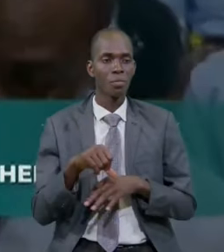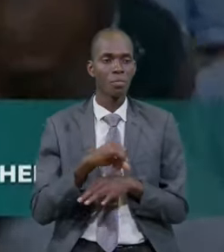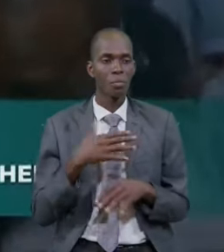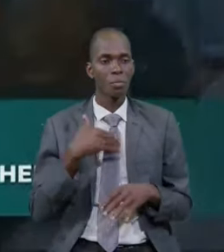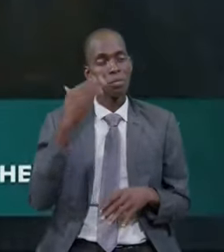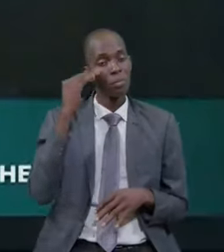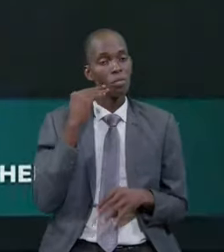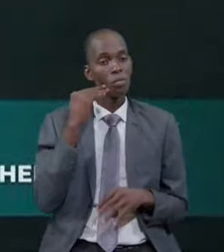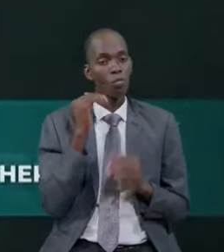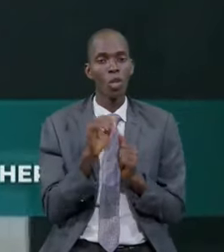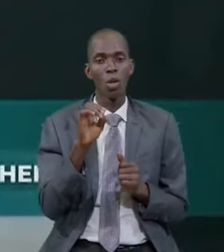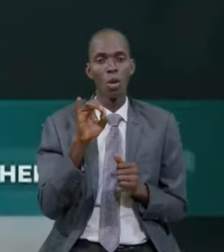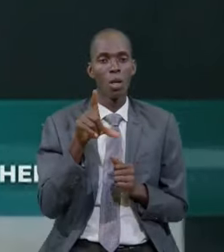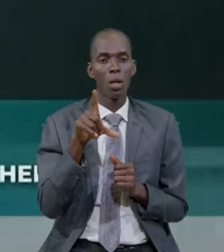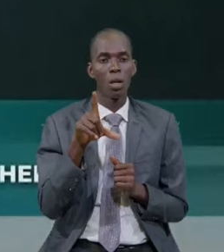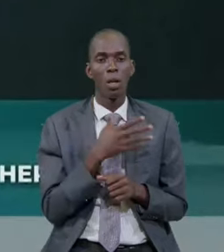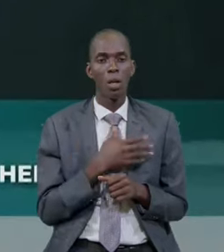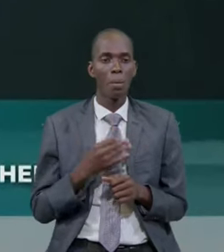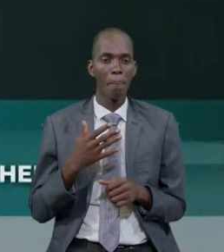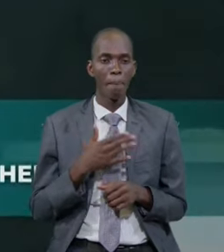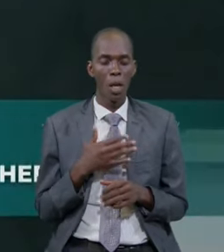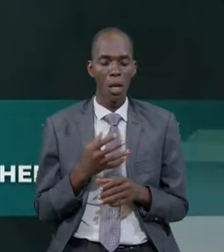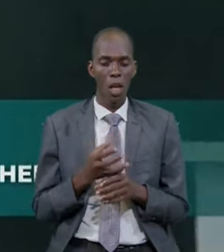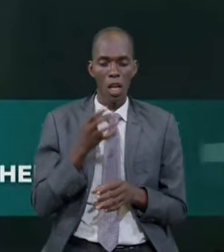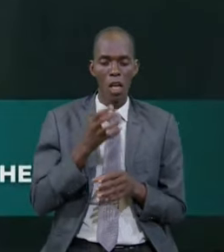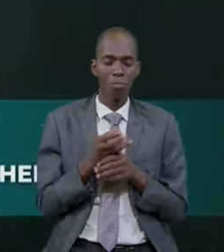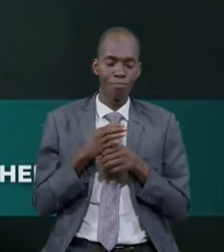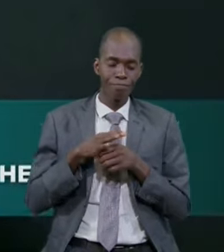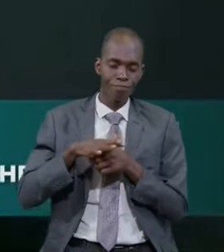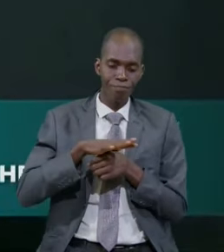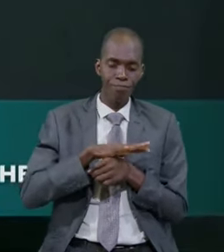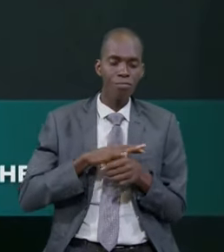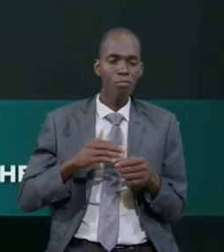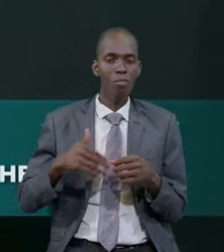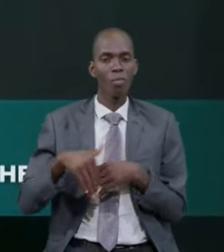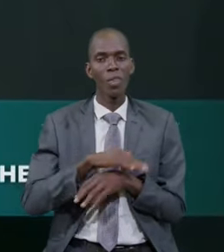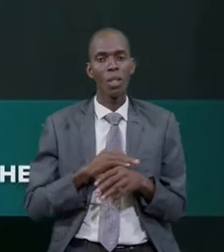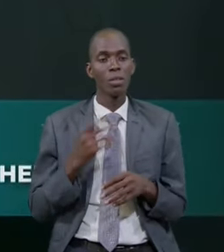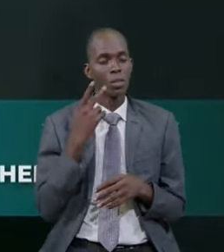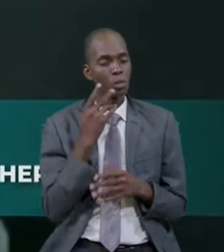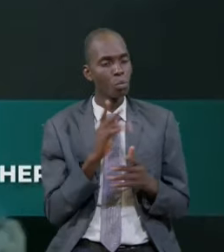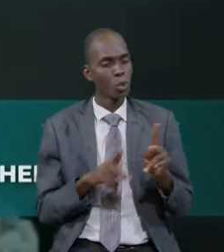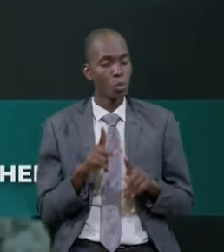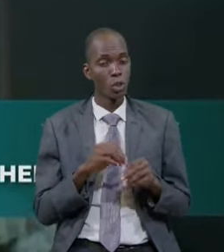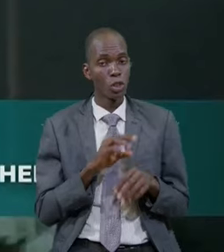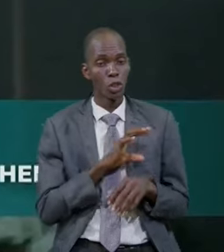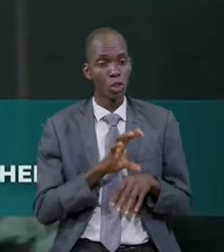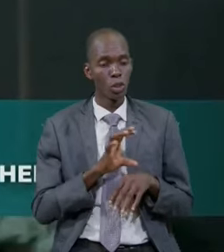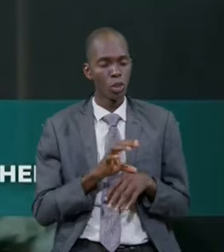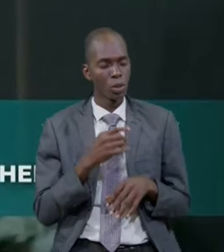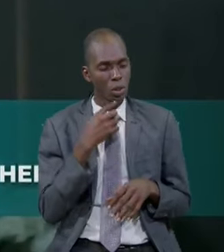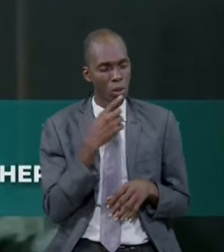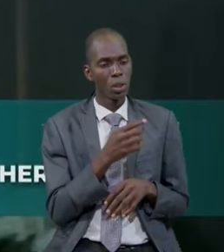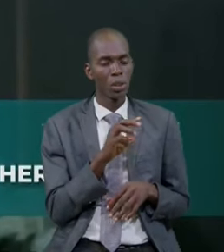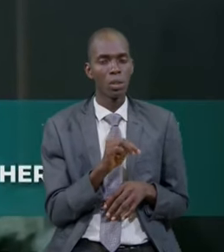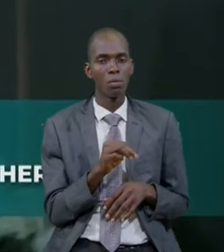déborde. Ça, c'est l'assurance que nous donnons aux membres de l'Église parce que nous avons l'onction. Comment est-ce que je peux? Oh,